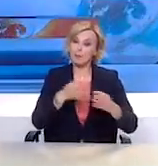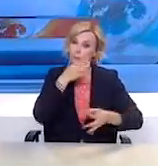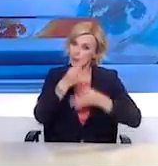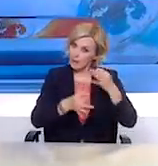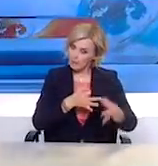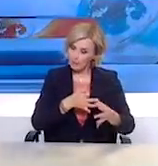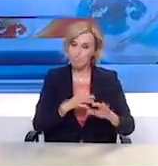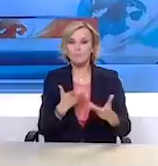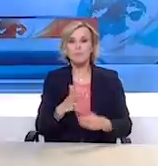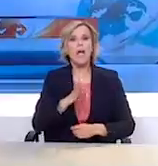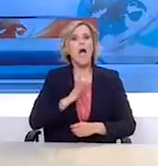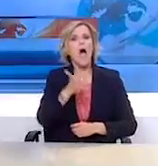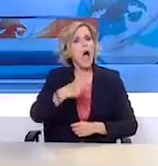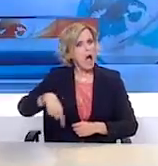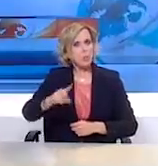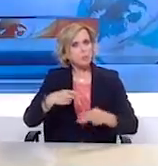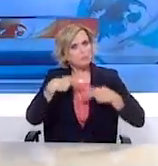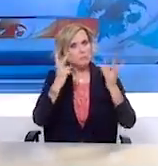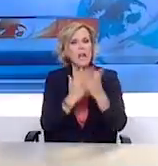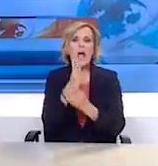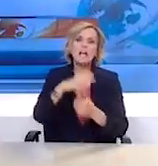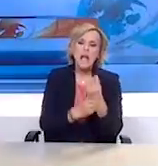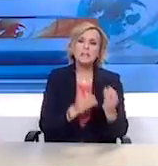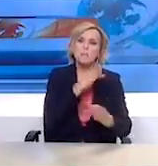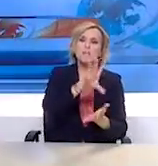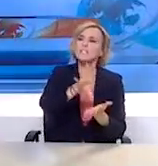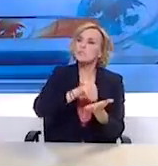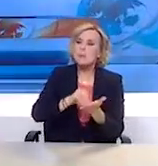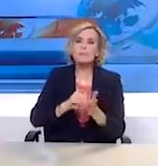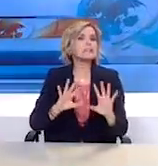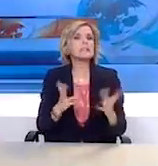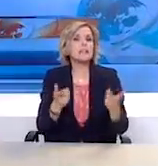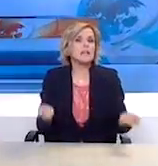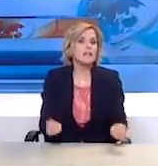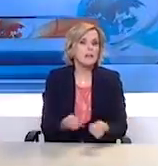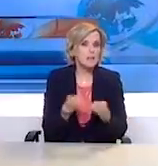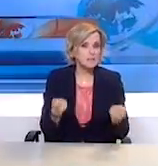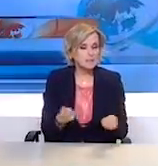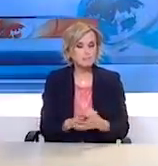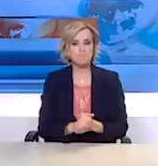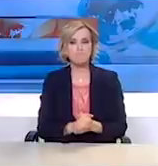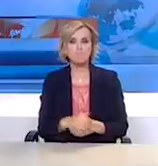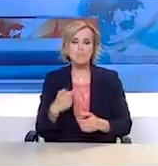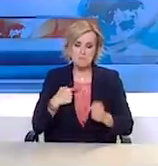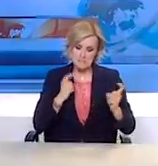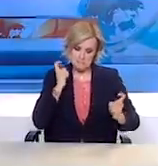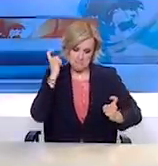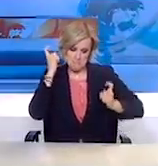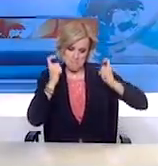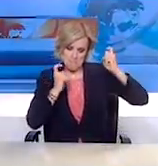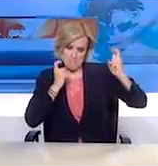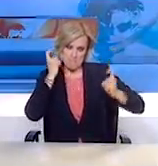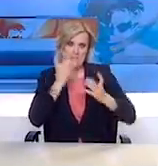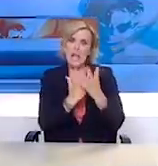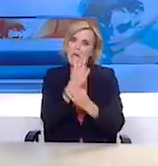γαντιών από το γενικό κοινό. Επιτρέψτε μου να πω λίγα λόγια για τα γάντια. Υπάρχουν λίγες ενδείξεις ότι η χρήση τους προσφέρει προστασία